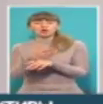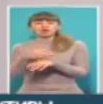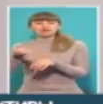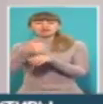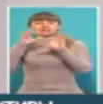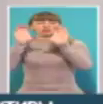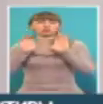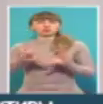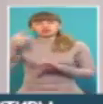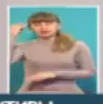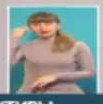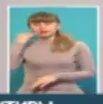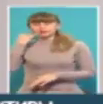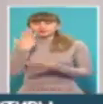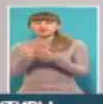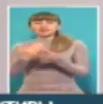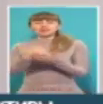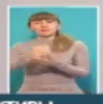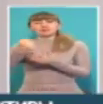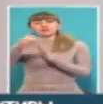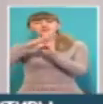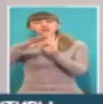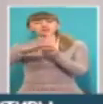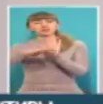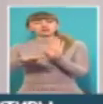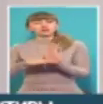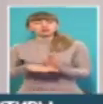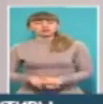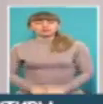Поэтому сегодня у нас стоит задача. Это